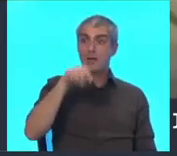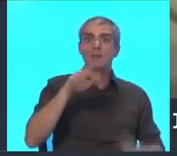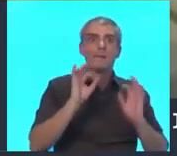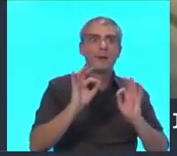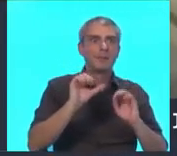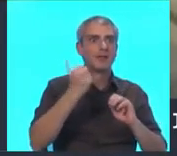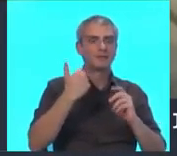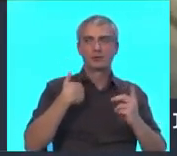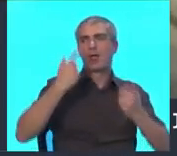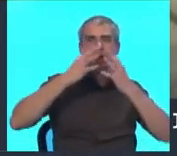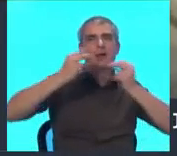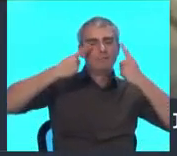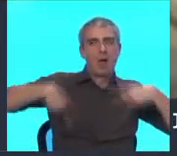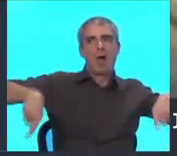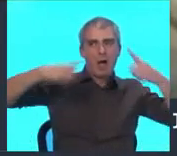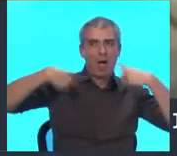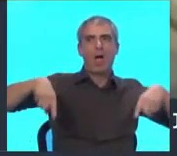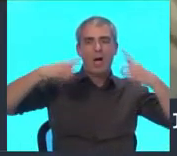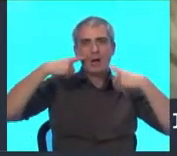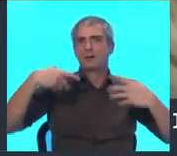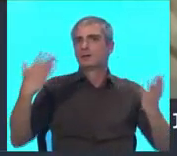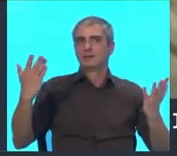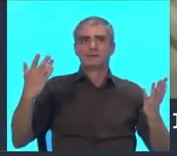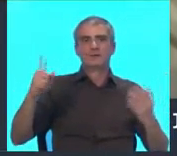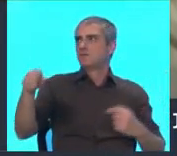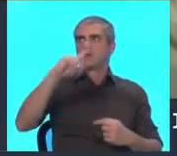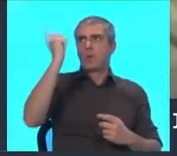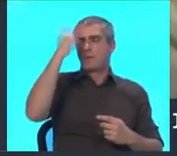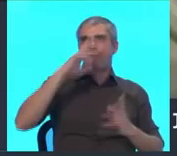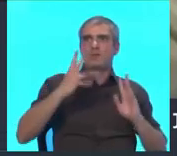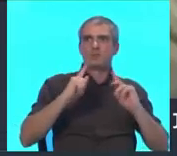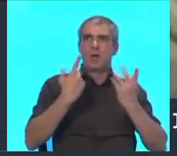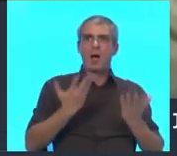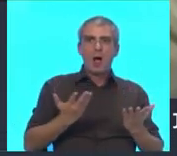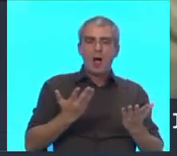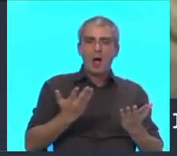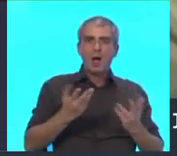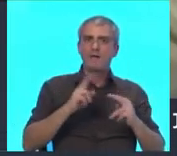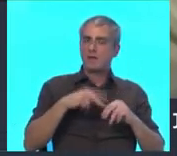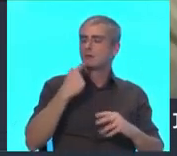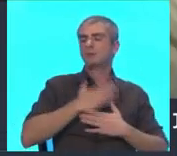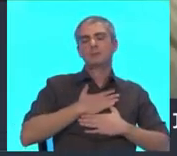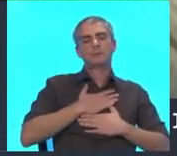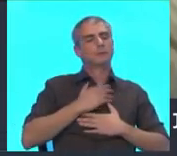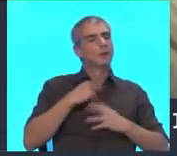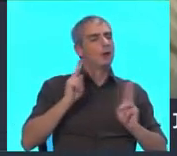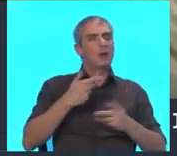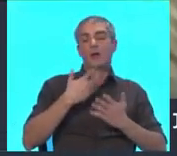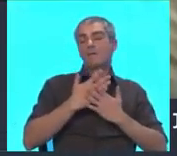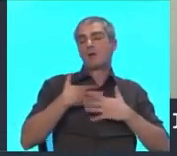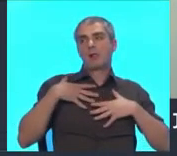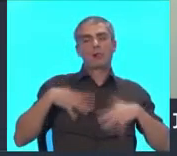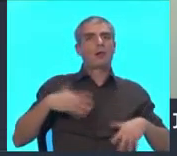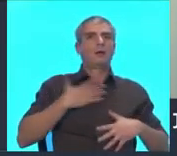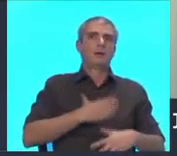ישר התפרצתי בבכי והם כזה לא הבינו מה קרה לי ואמרתי, די, אני לא יודעת מה לעשות, אני מיואשת, אני שבורה